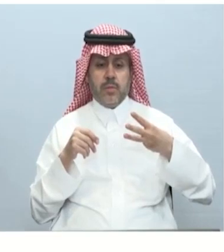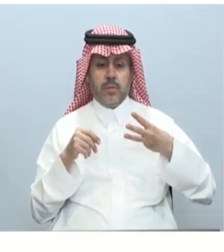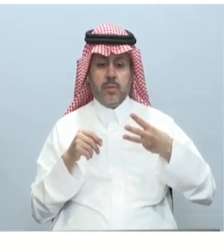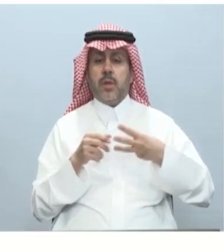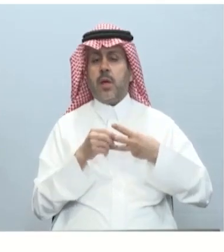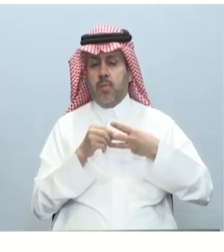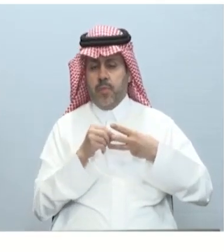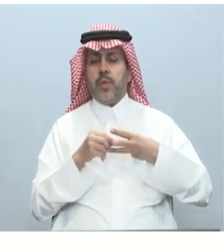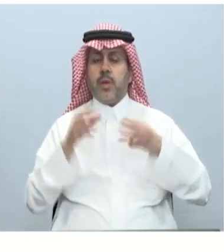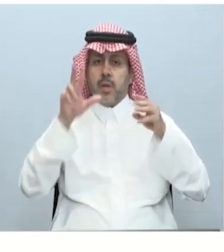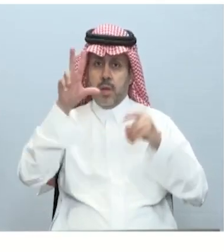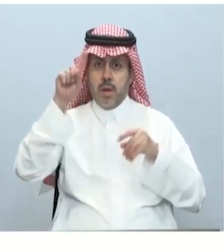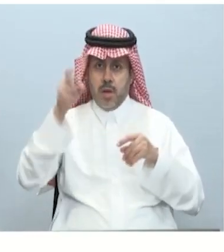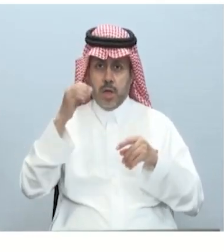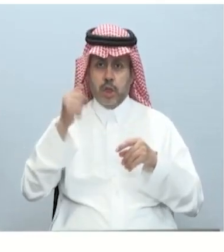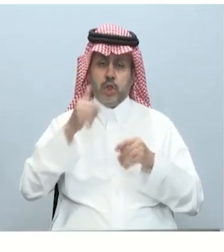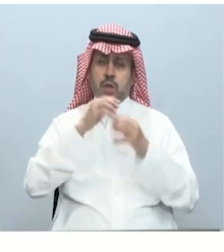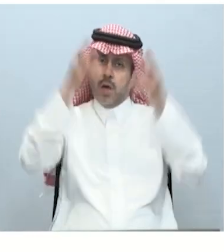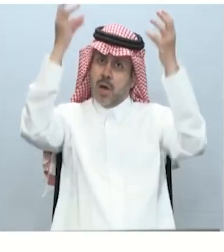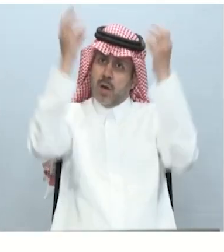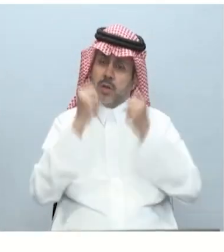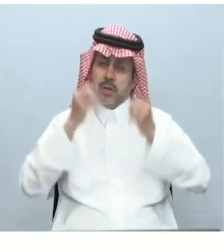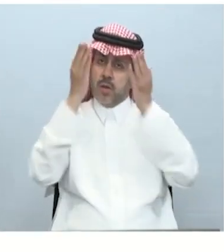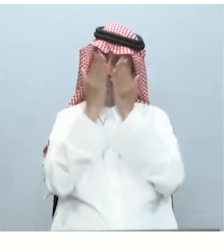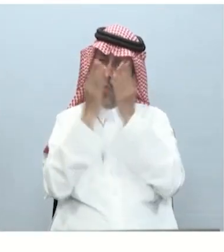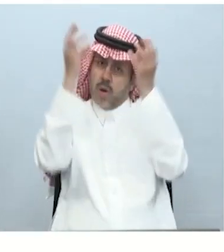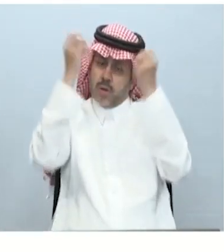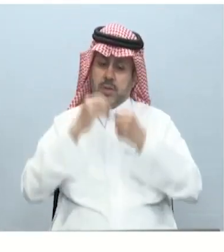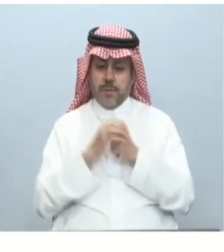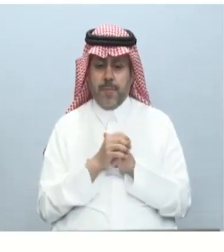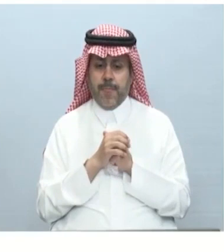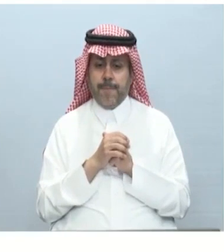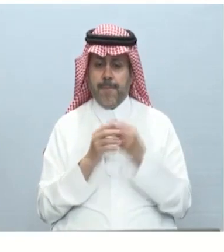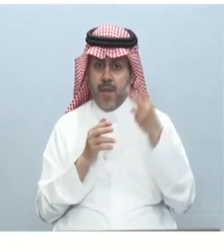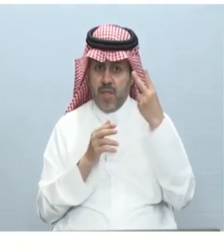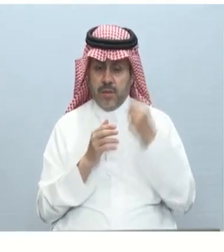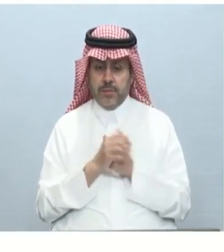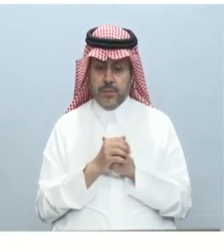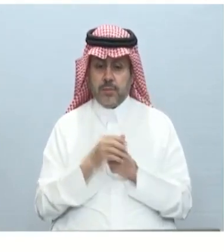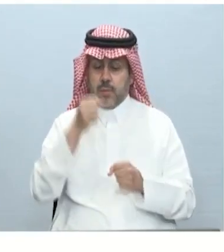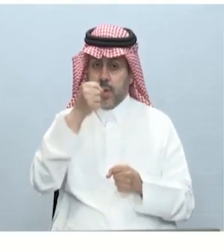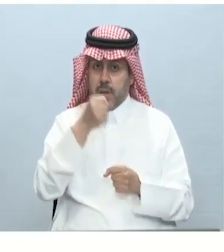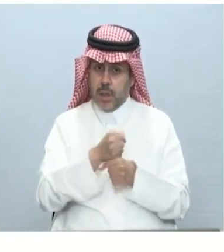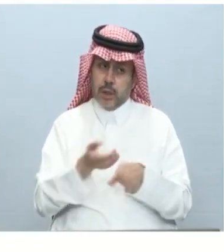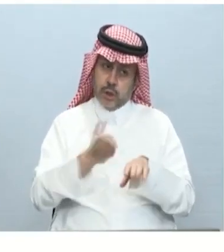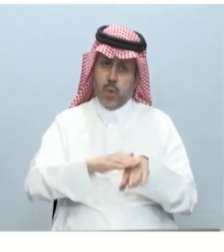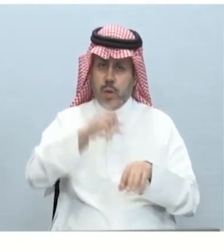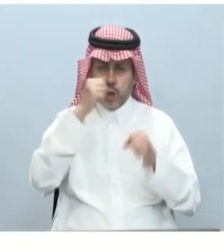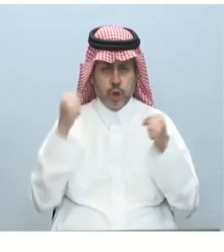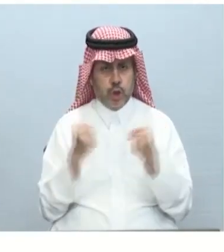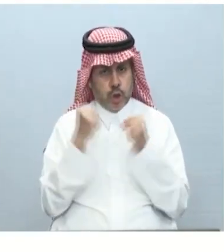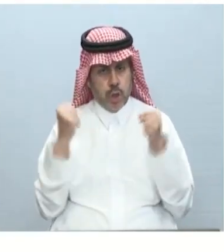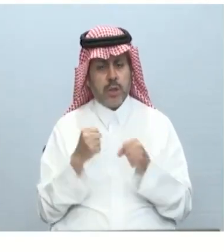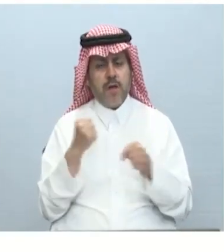بلا شك انه تعريف للرجاء تعريف للرجاء السؤال الثاني التوكل هو الاجتهاد في فعل